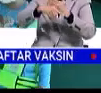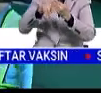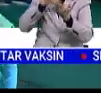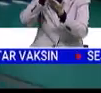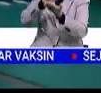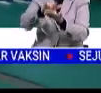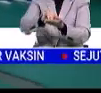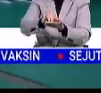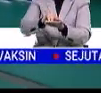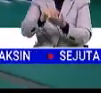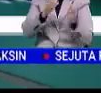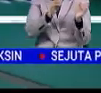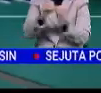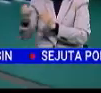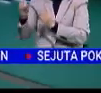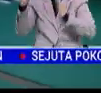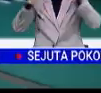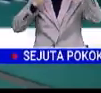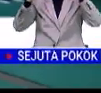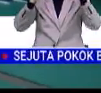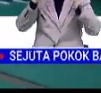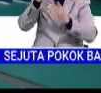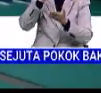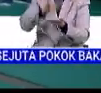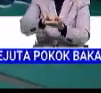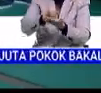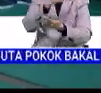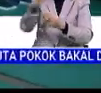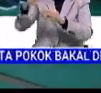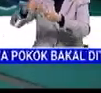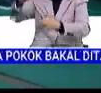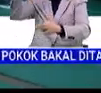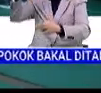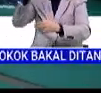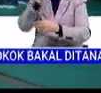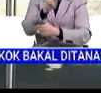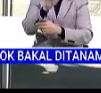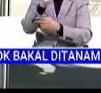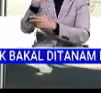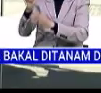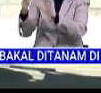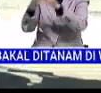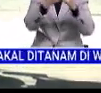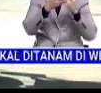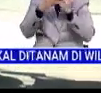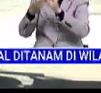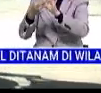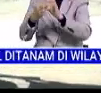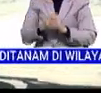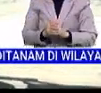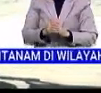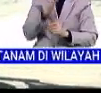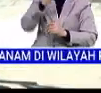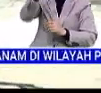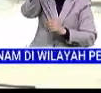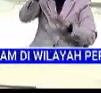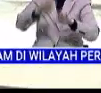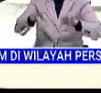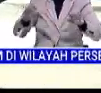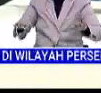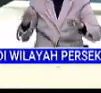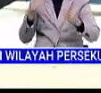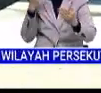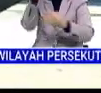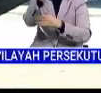Airport Staycation anjuran Malaysia Airports dan Hotel sama-sama KLIA. Anak-anak dan ibu bapa dapat merasai sendiri